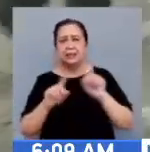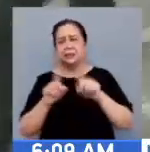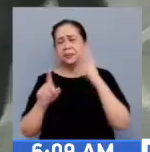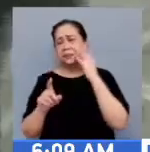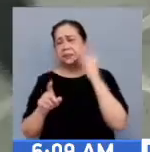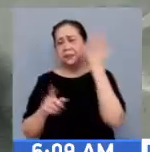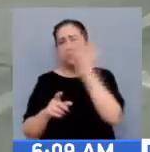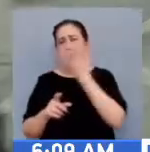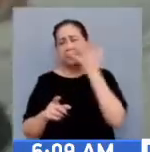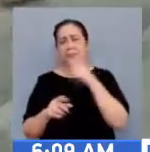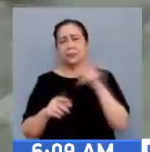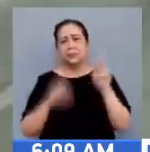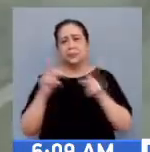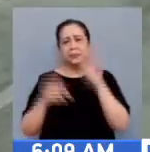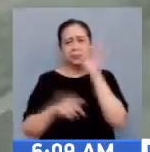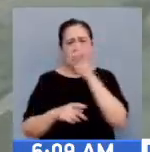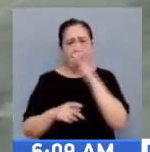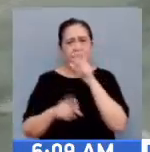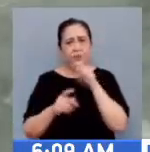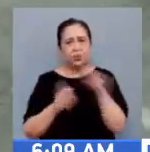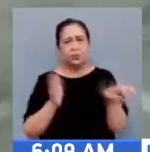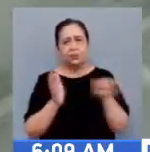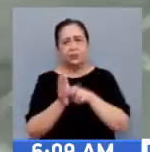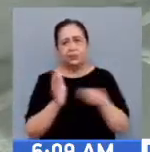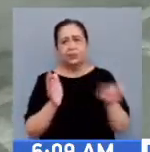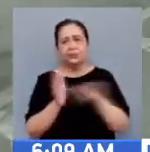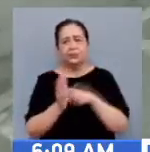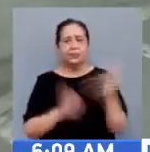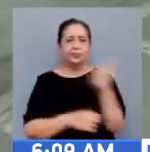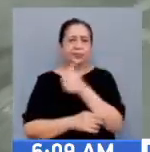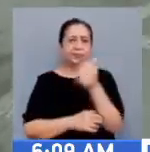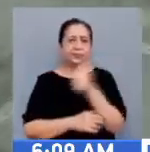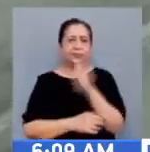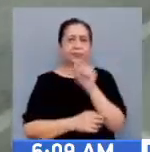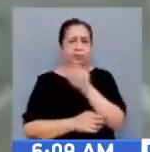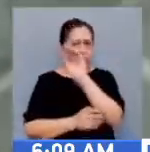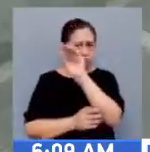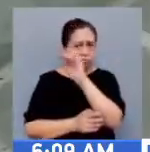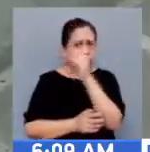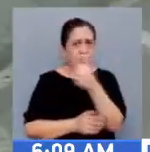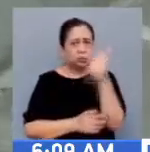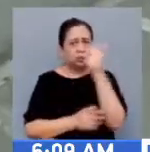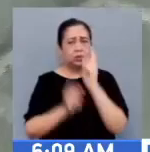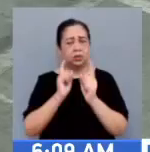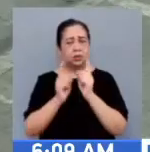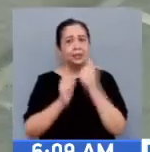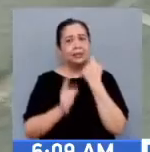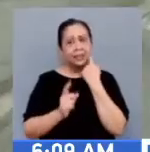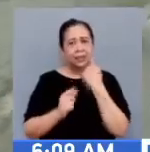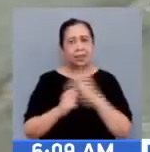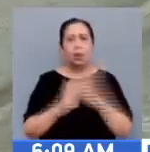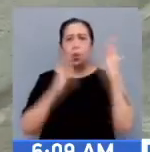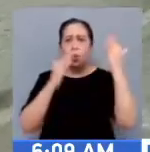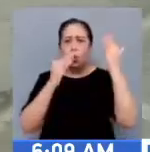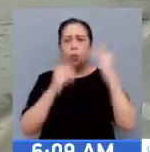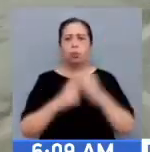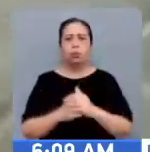natin, mga Pilipino na nagko-commute. At yan ho ang kanina panawagan sa mga nakausap pa rin natin kanina, na sana naman lang yung